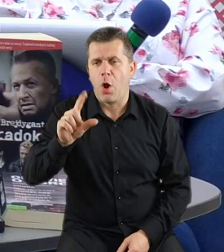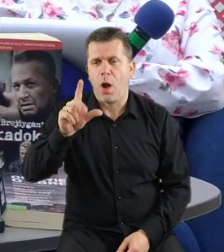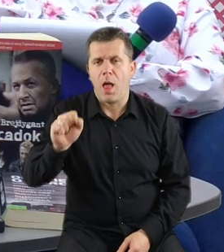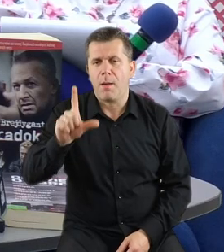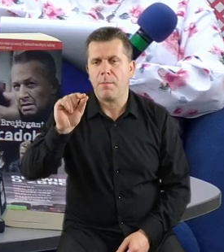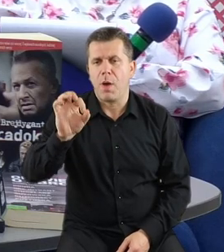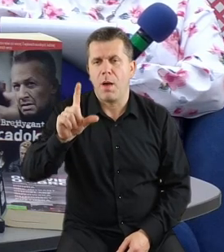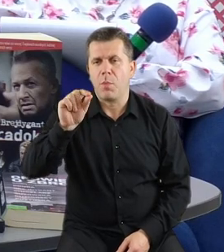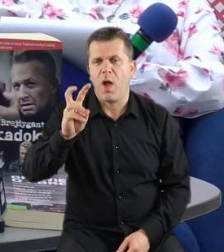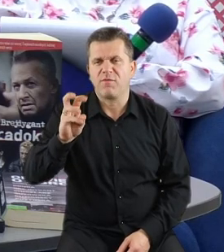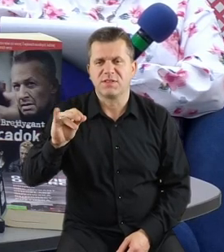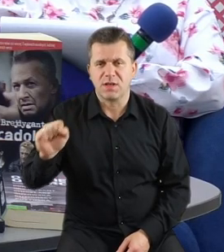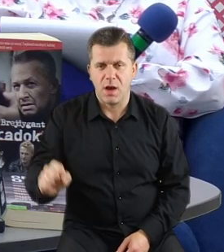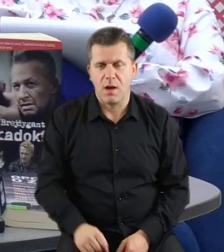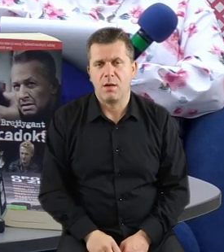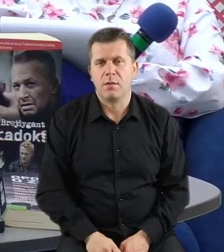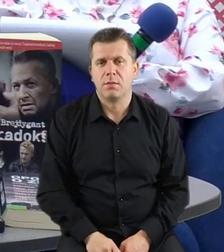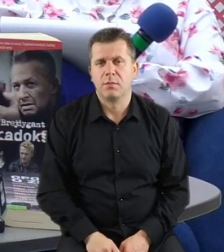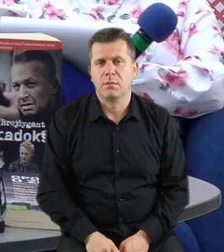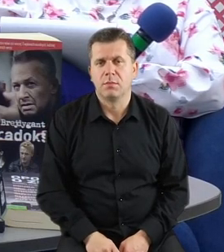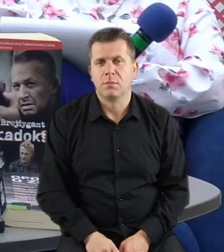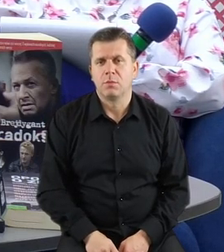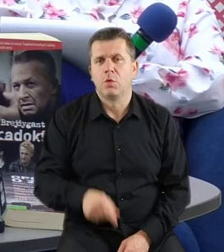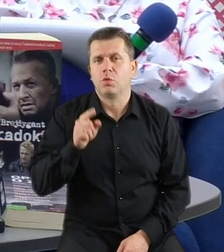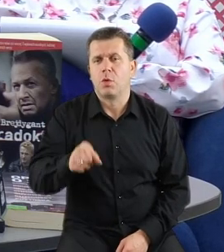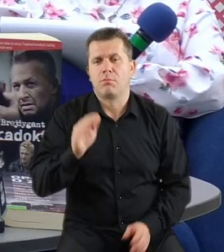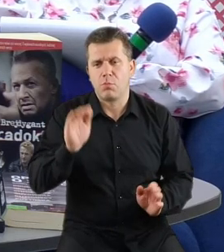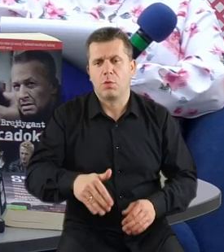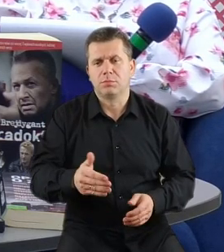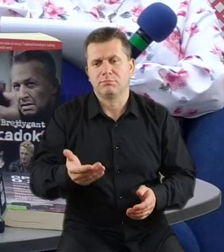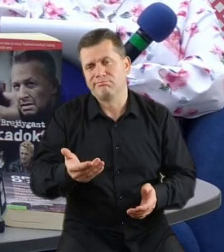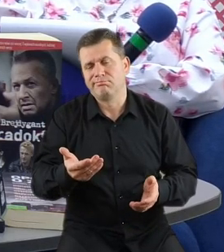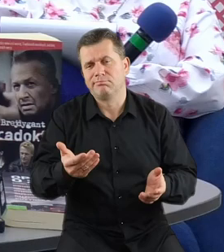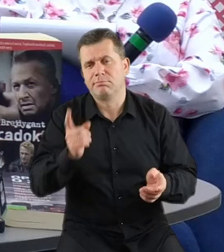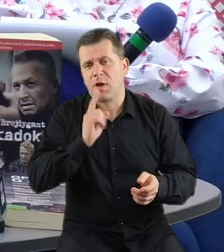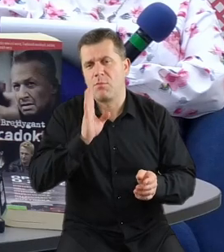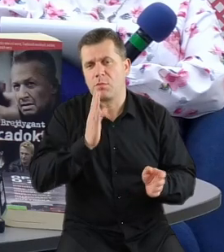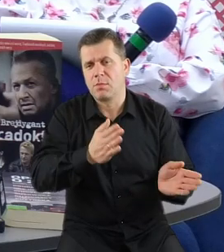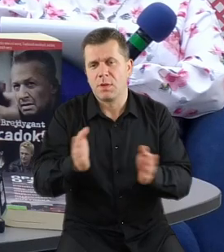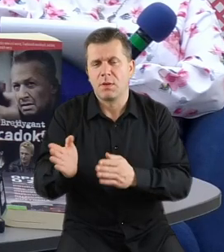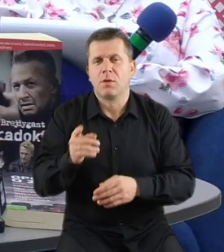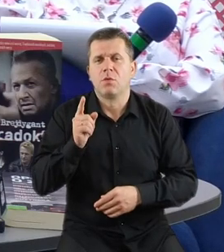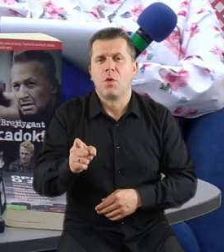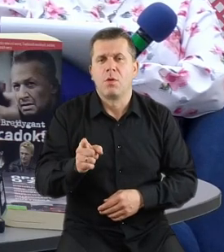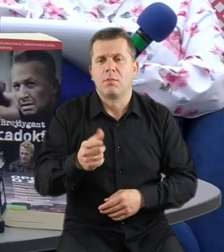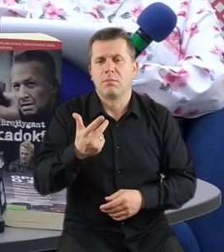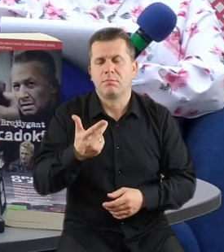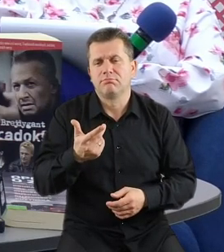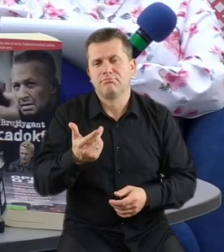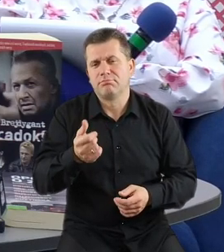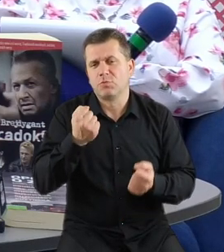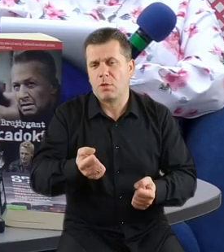Popławską, że no już by mnie to niosło na nich, no prawdopodobnie, już bym się tego nie